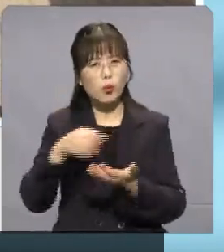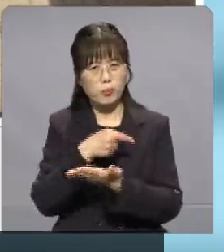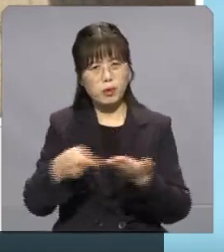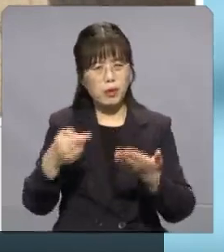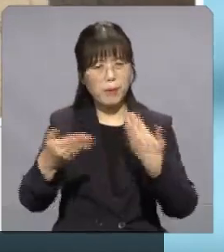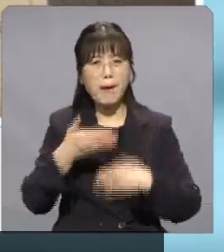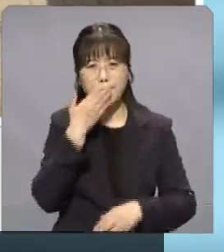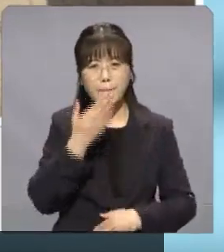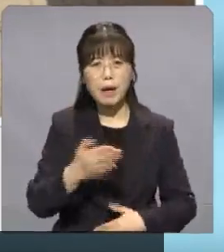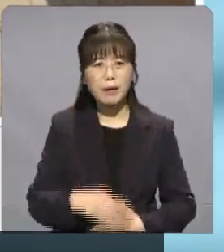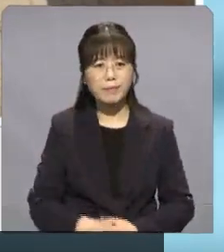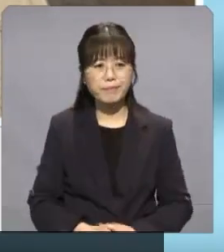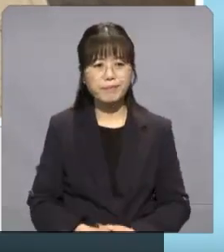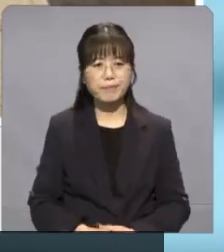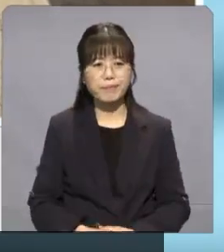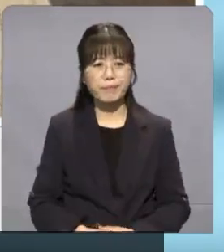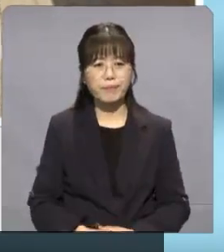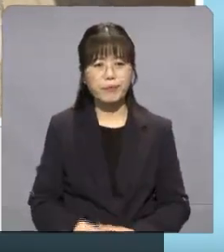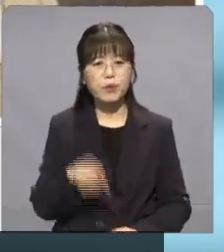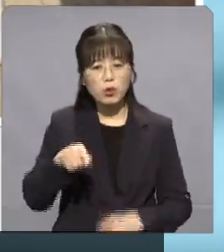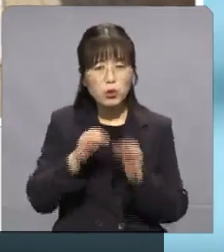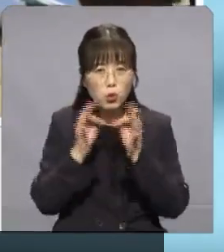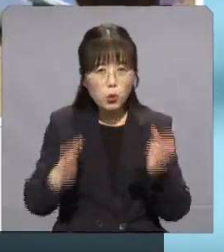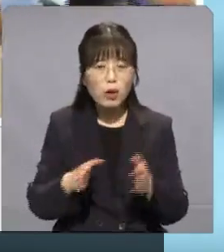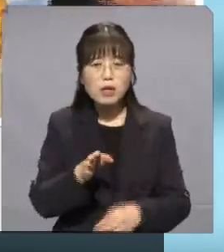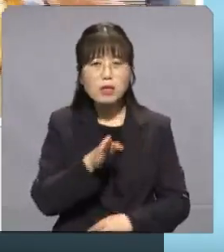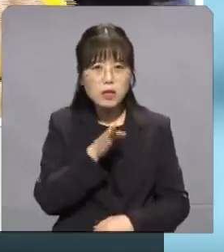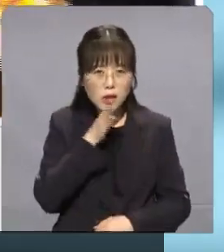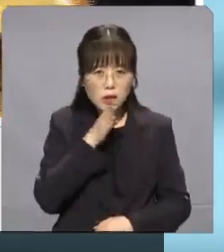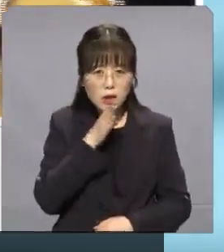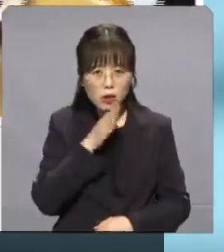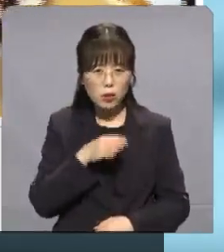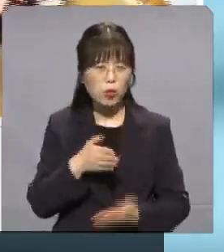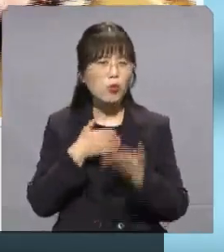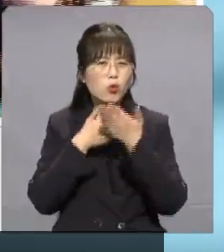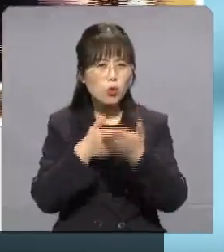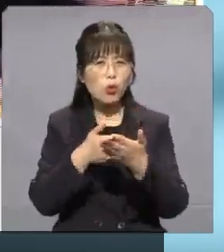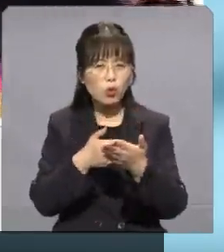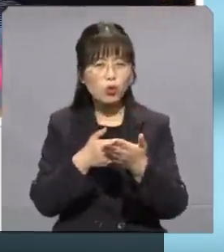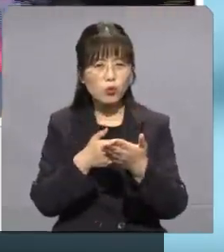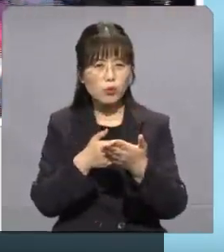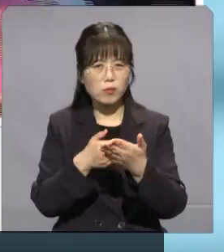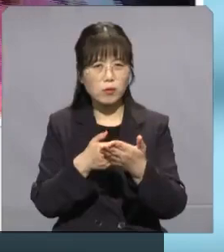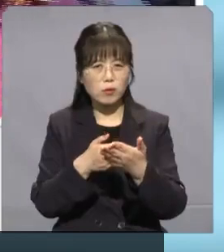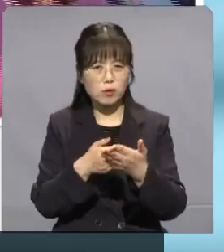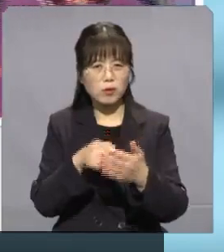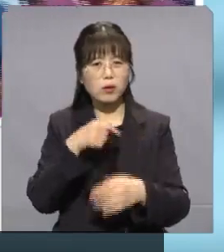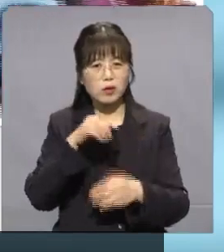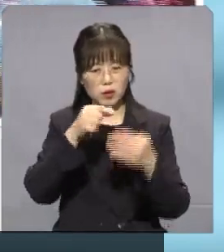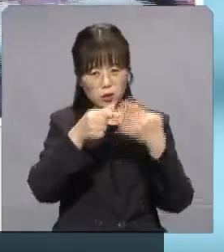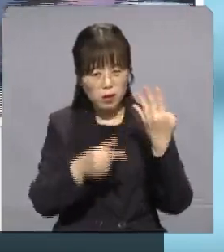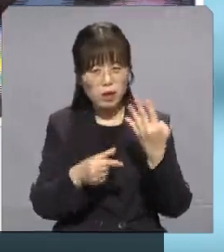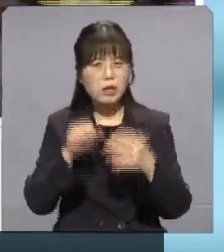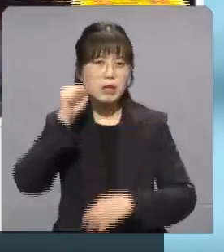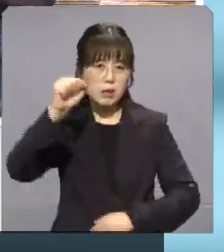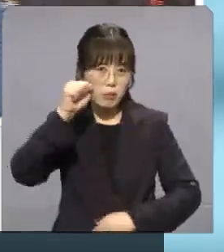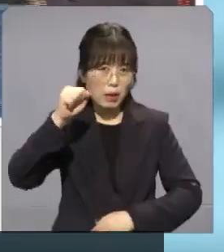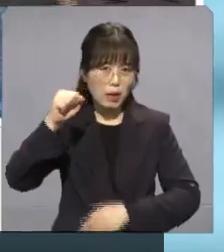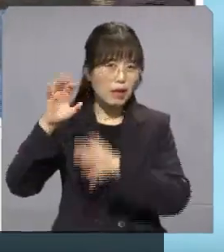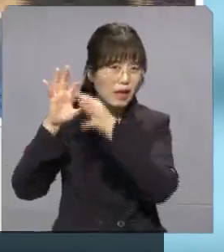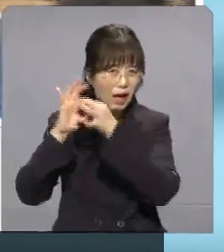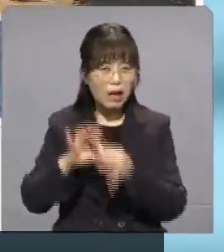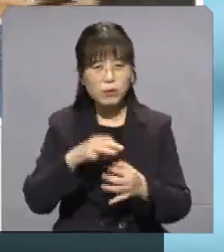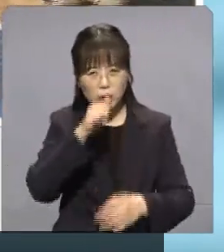근데 그동안 이제 실제로 장봉주민의 요구사항을 좀 들어줬으면 하는 집회가 계속 있었던